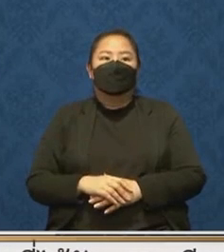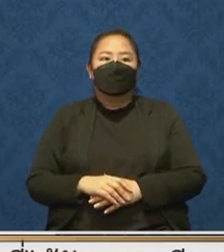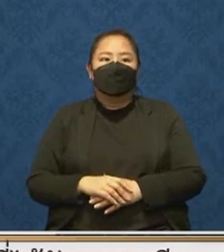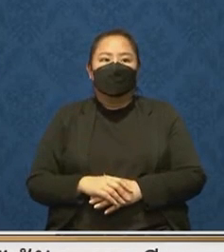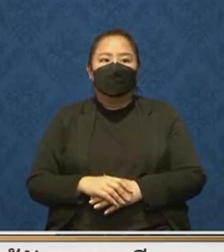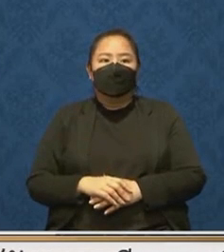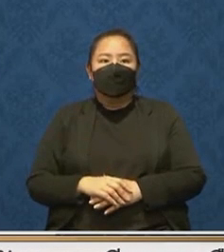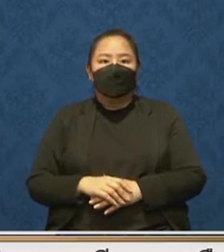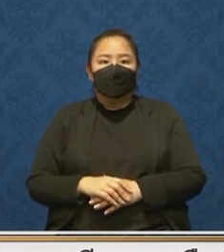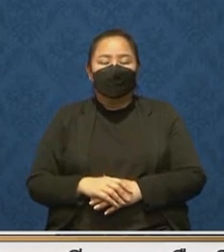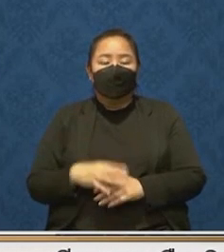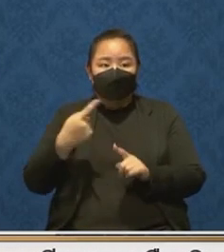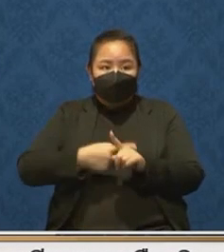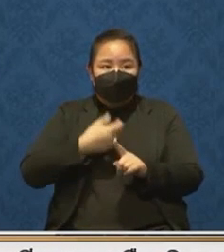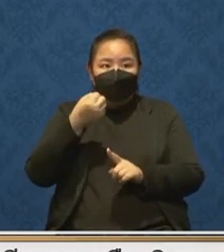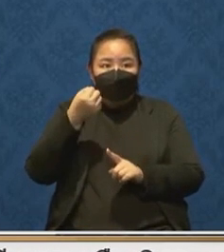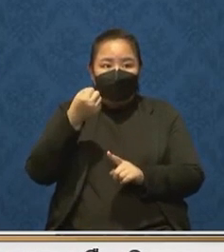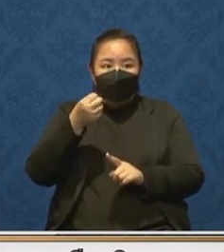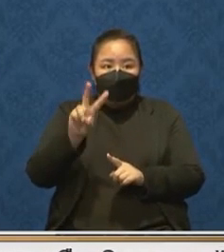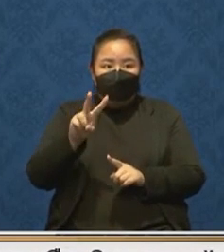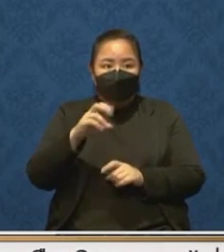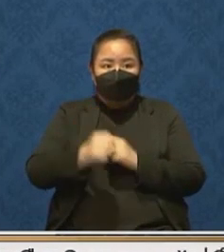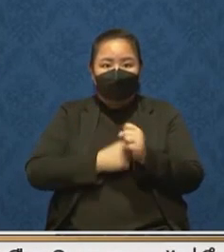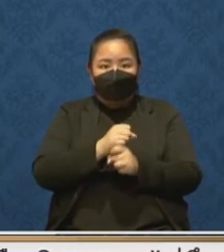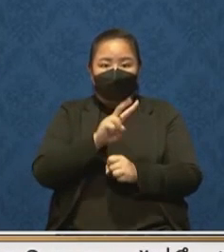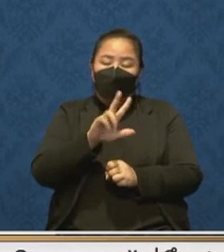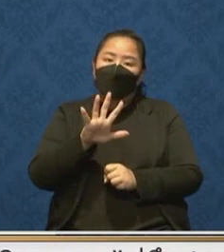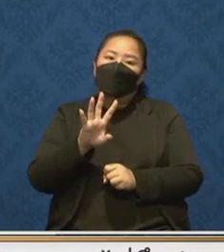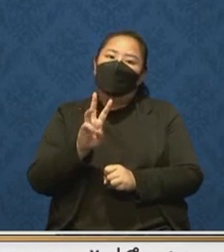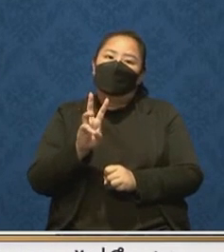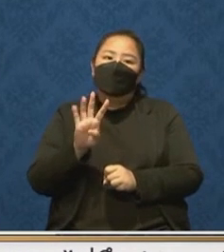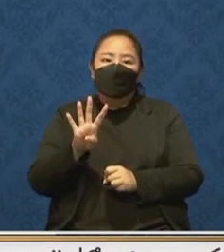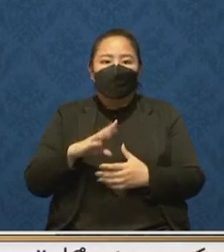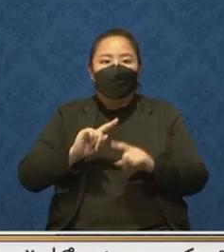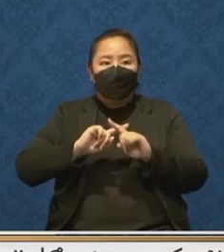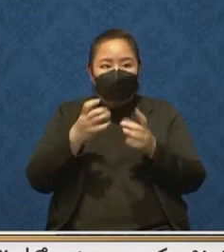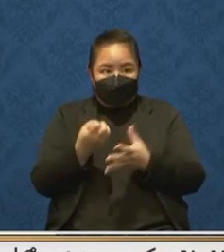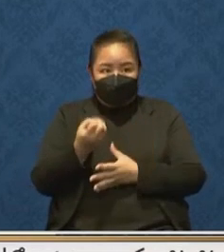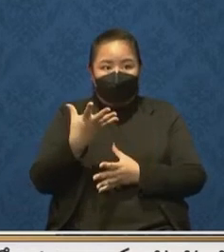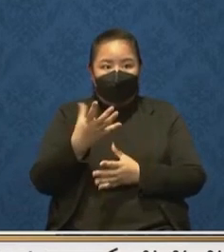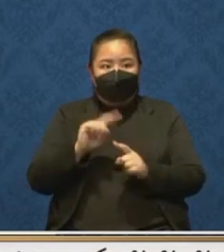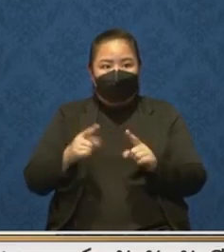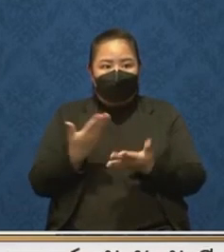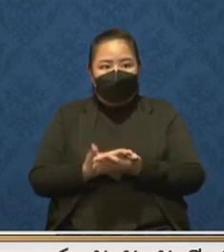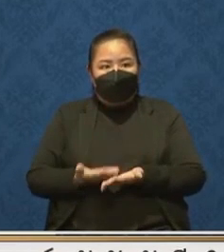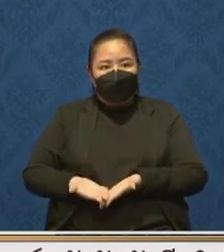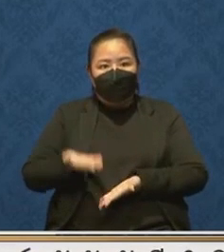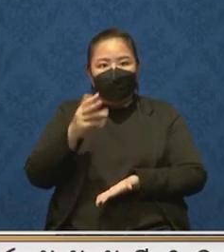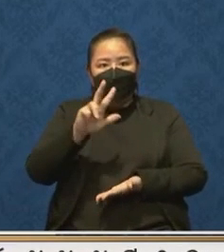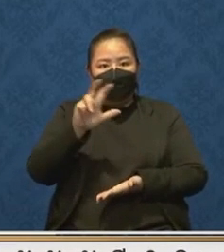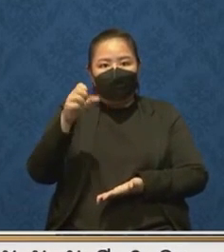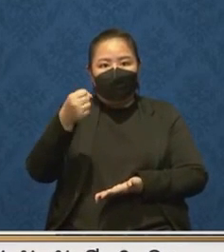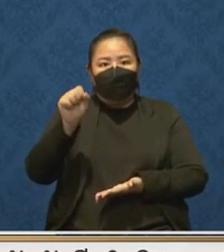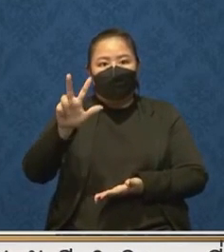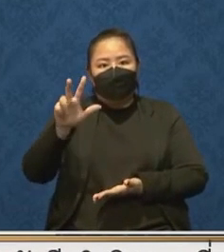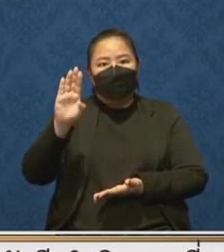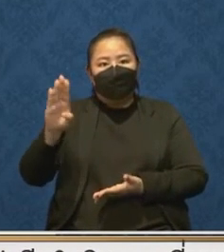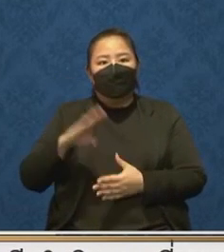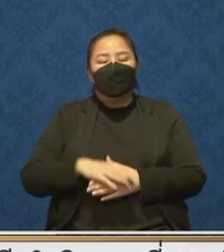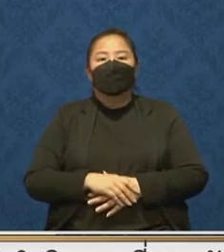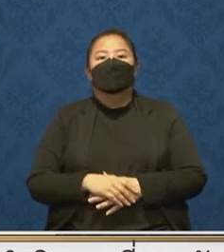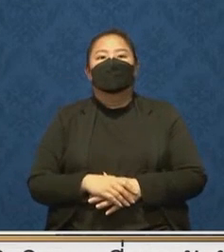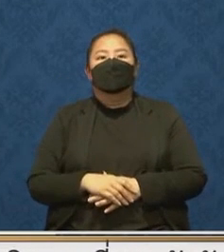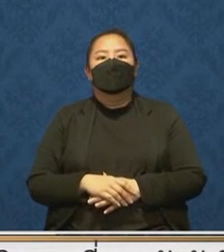พอถึงทันวาคม 64 เราซือมากแต่ราคาเพิมขึ้น 313 บาท